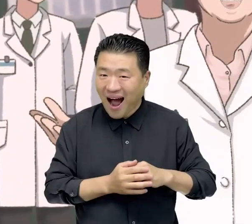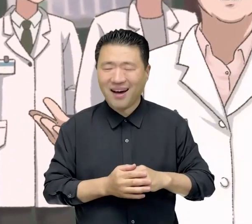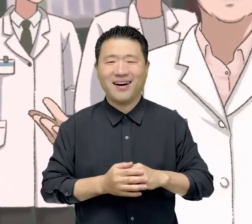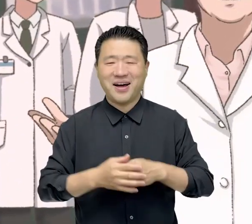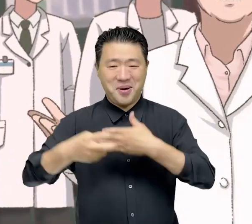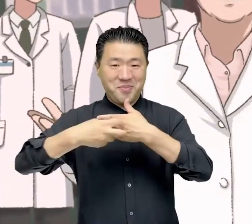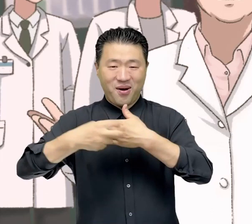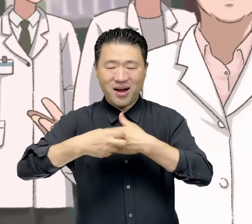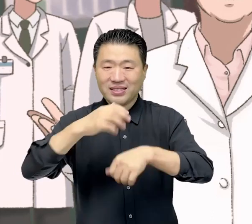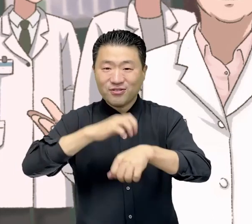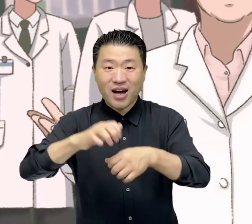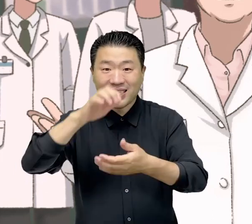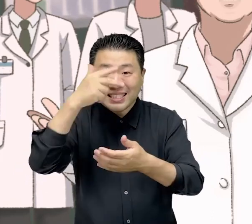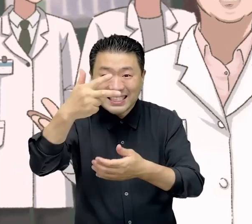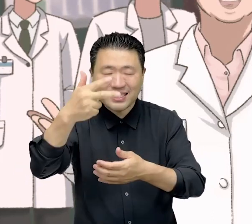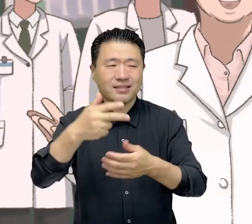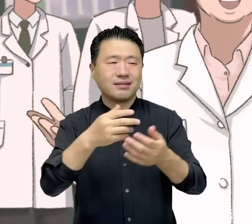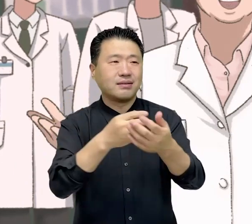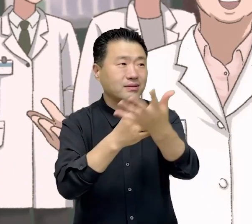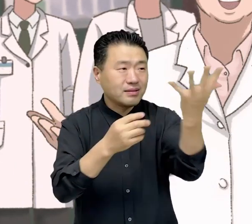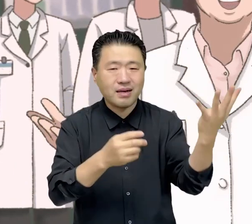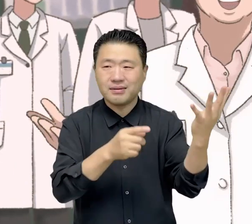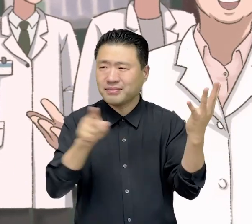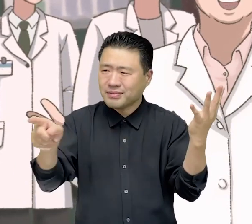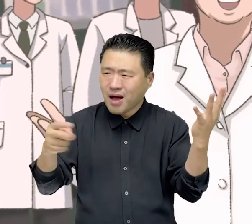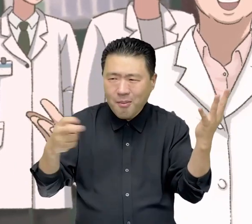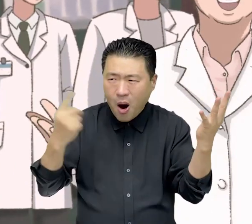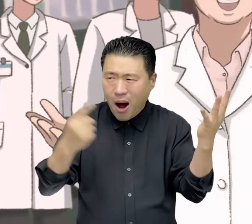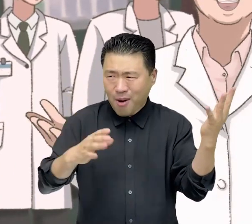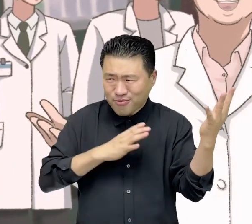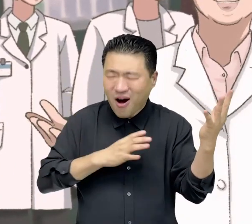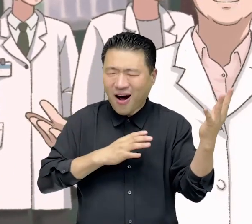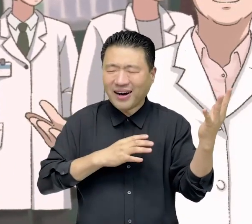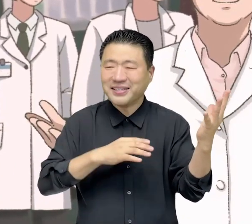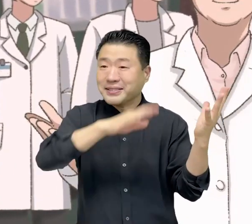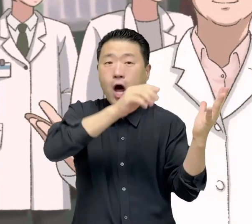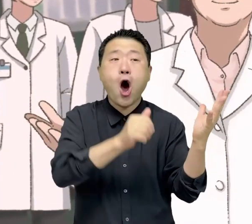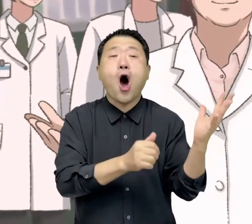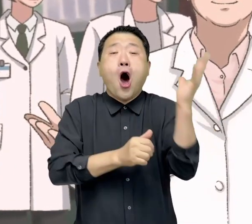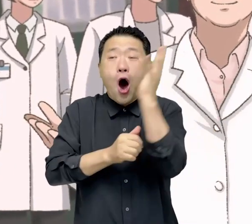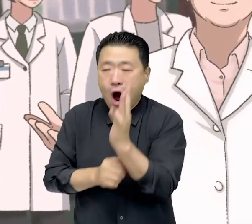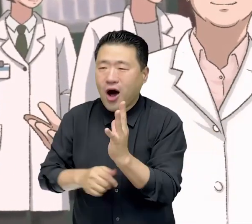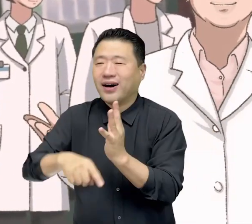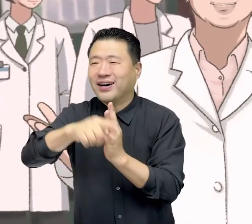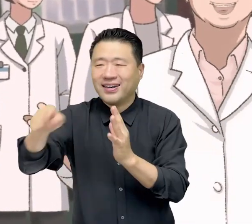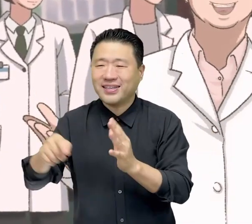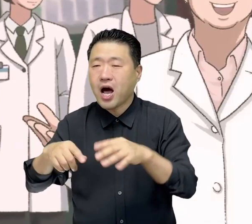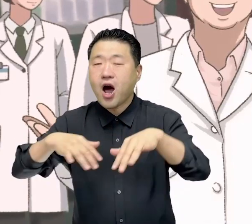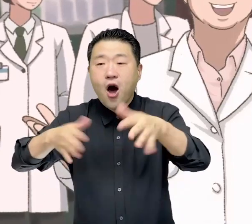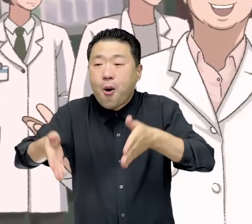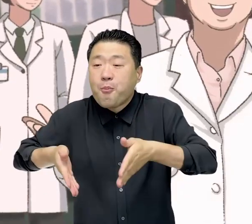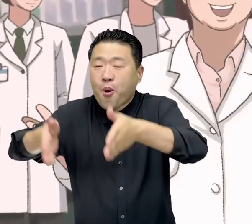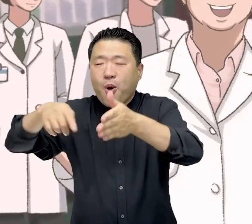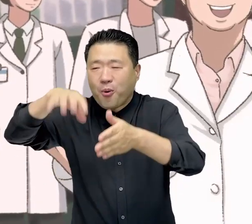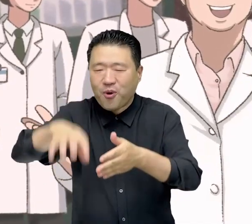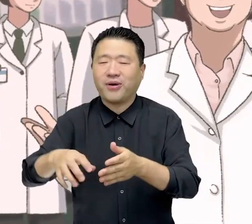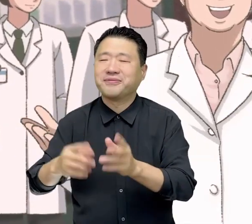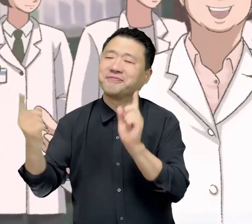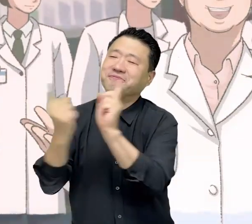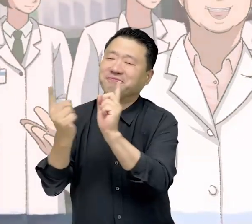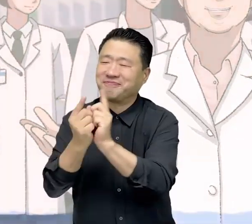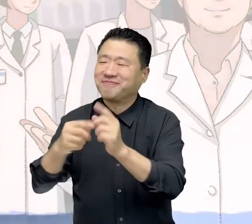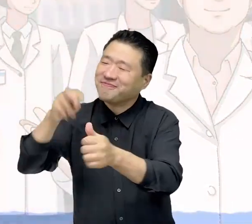병원에서 만난 7인의 의사는 진료실을 무서워하는 희나를 위해 자판기 앞에서 진료를 봐주셨다.